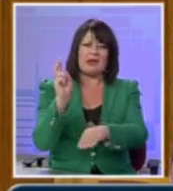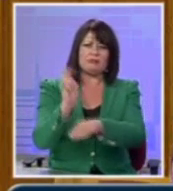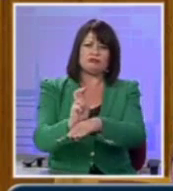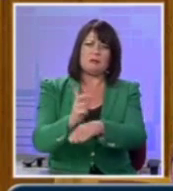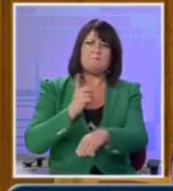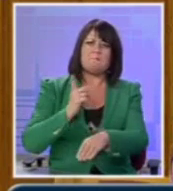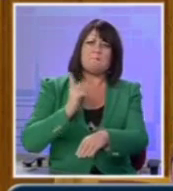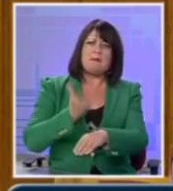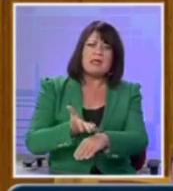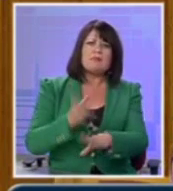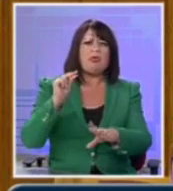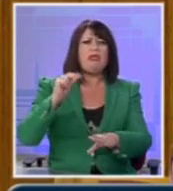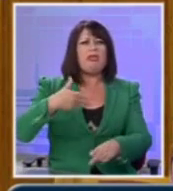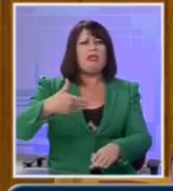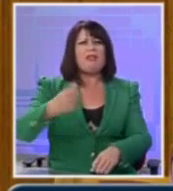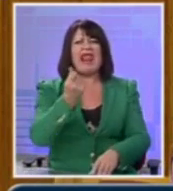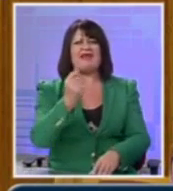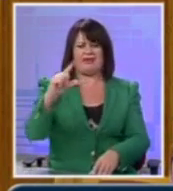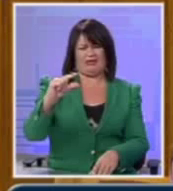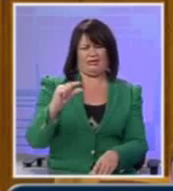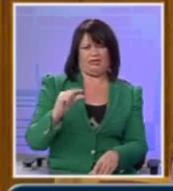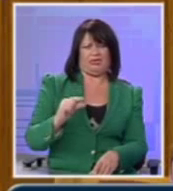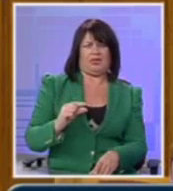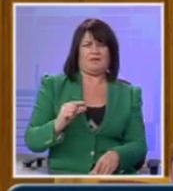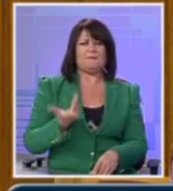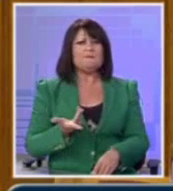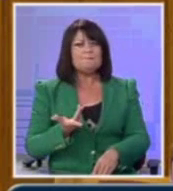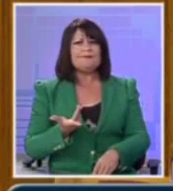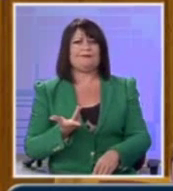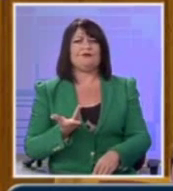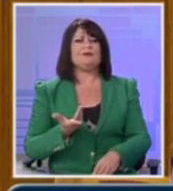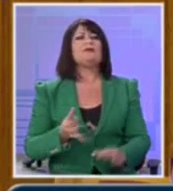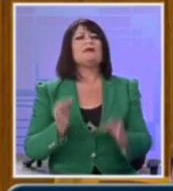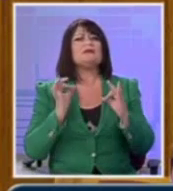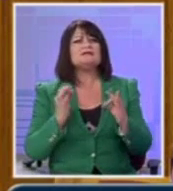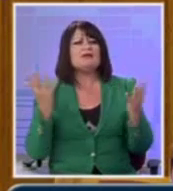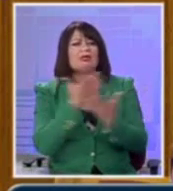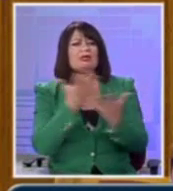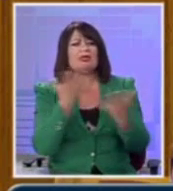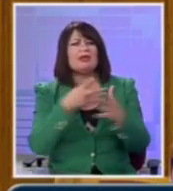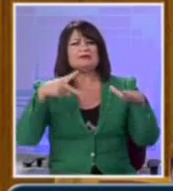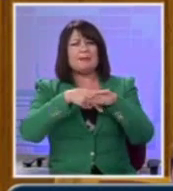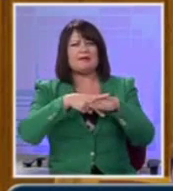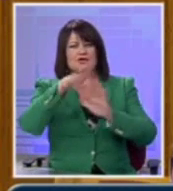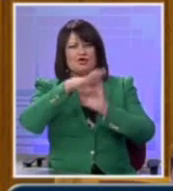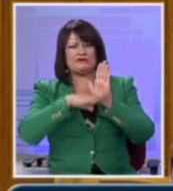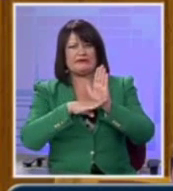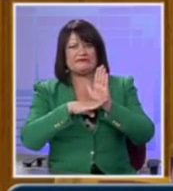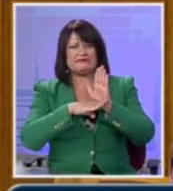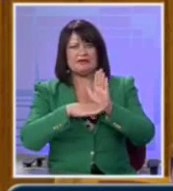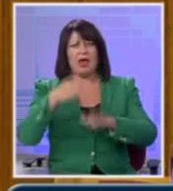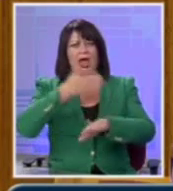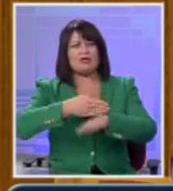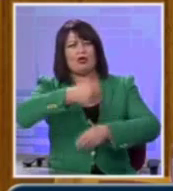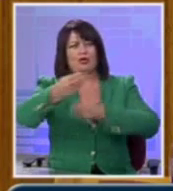χώρα πολλαπλάσιες των χρημάτων του νέου χρηματοδοτικού πλαισίου και με ένα αδιαφανές τραπεζικό σύστημα που δίνει